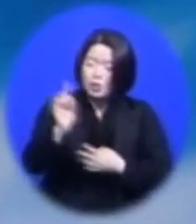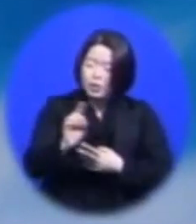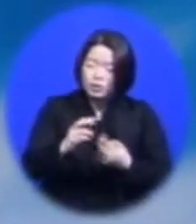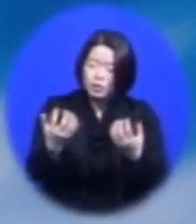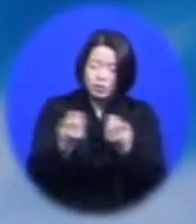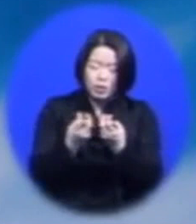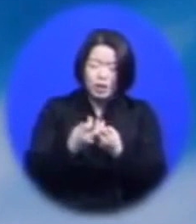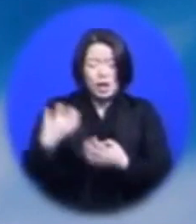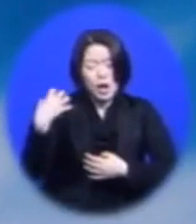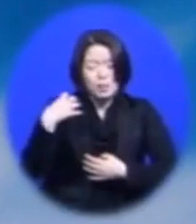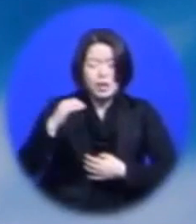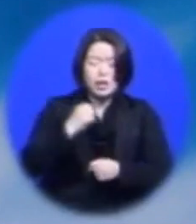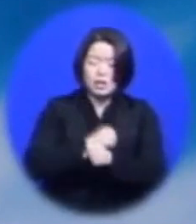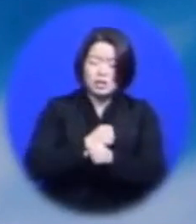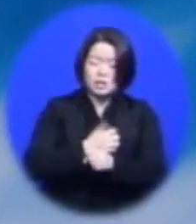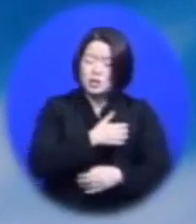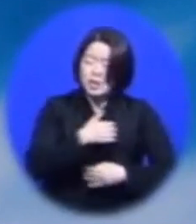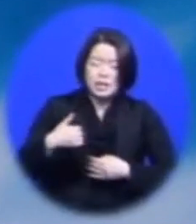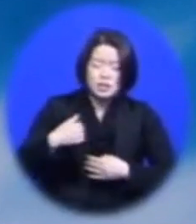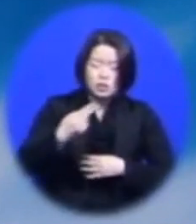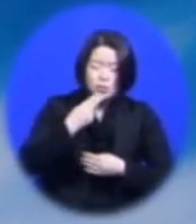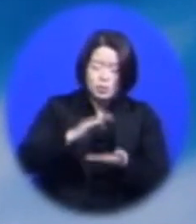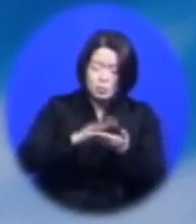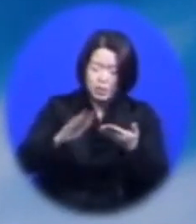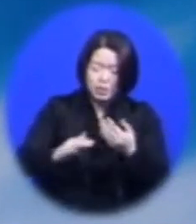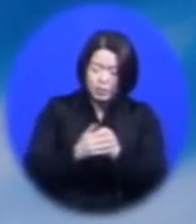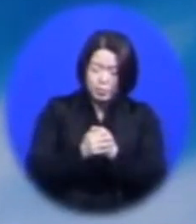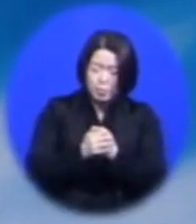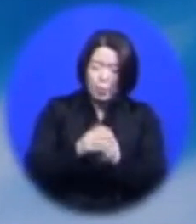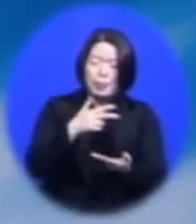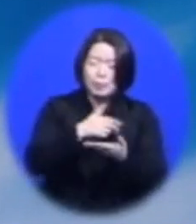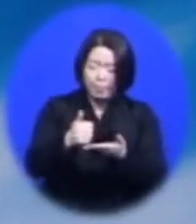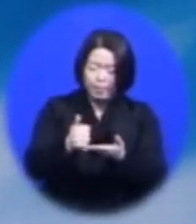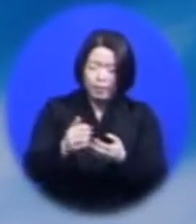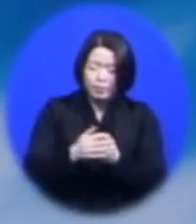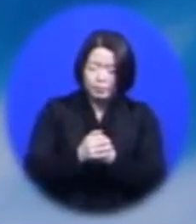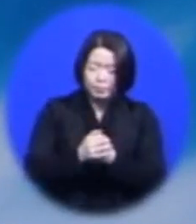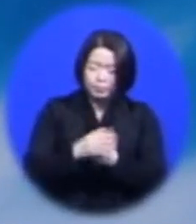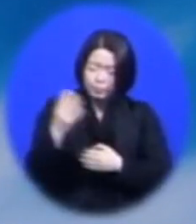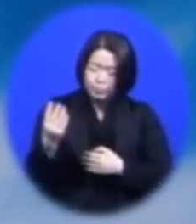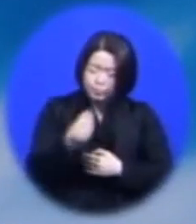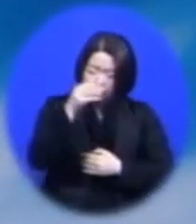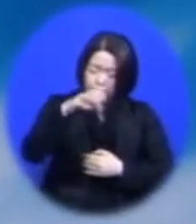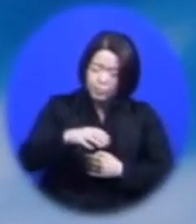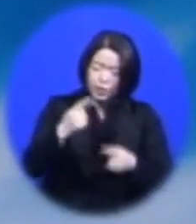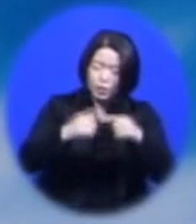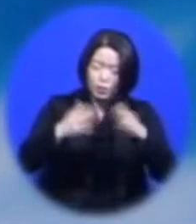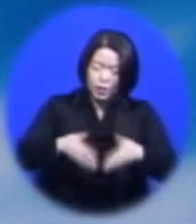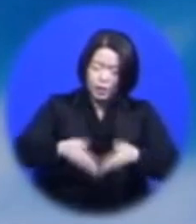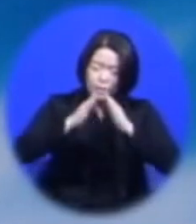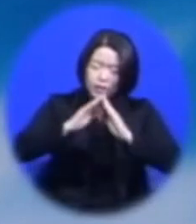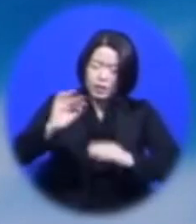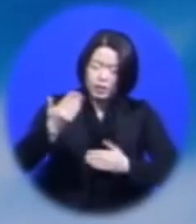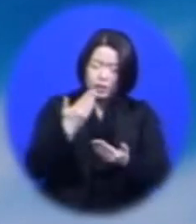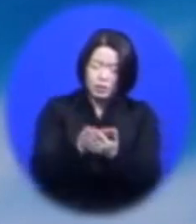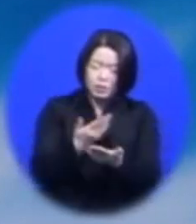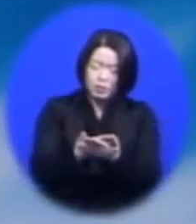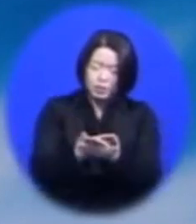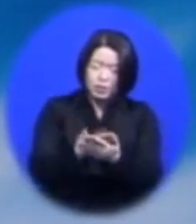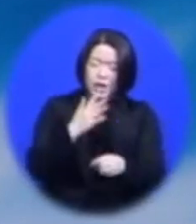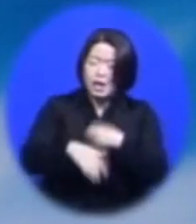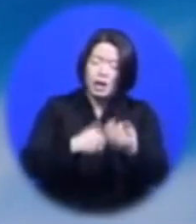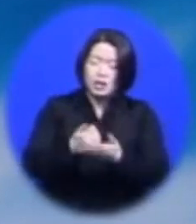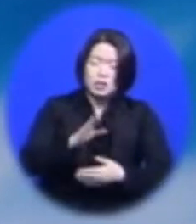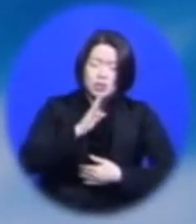할지 하나님 자신이 없습니다. 주님, 거룩한 교회가 일어나게 해주소서. 하나님,